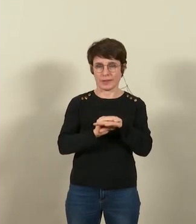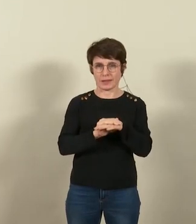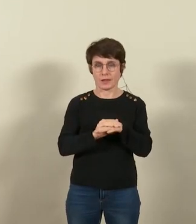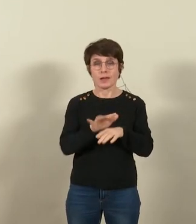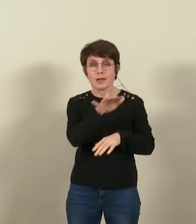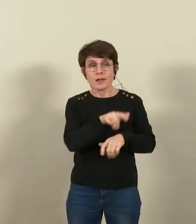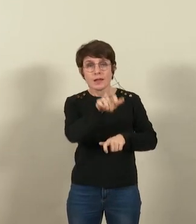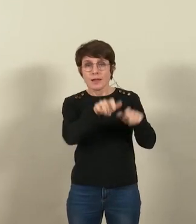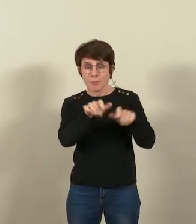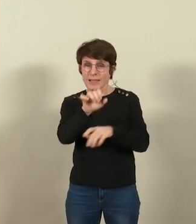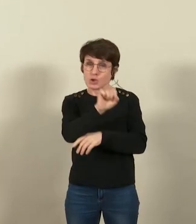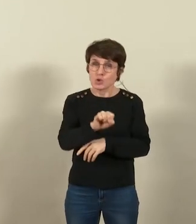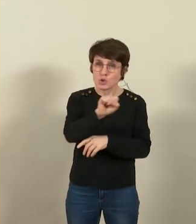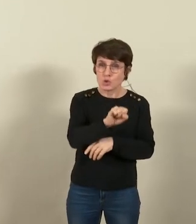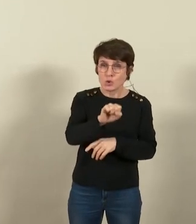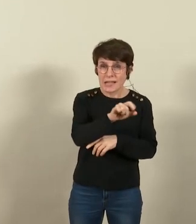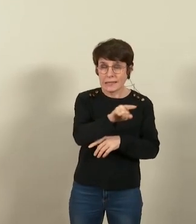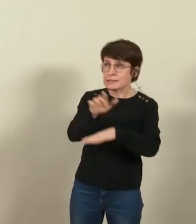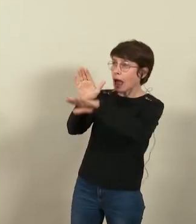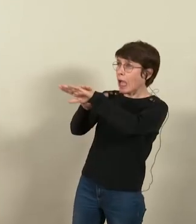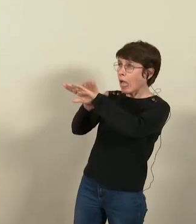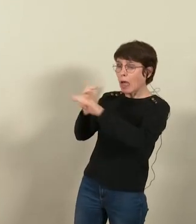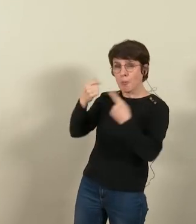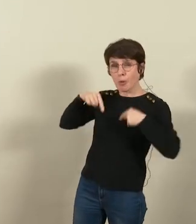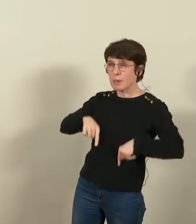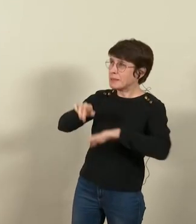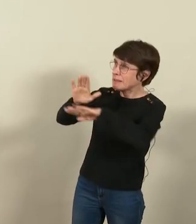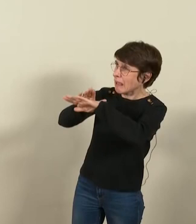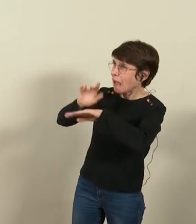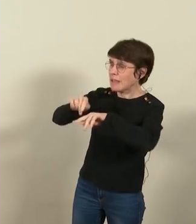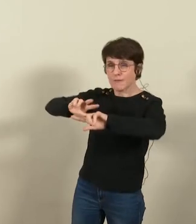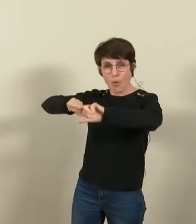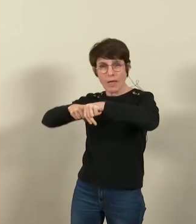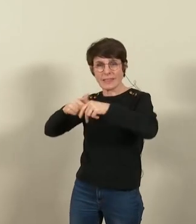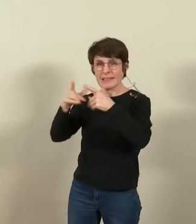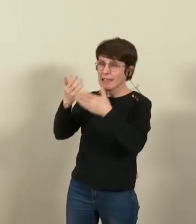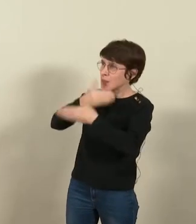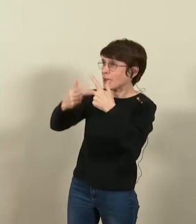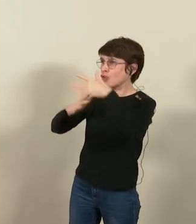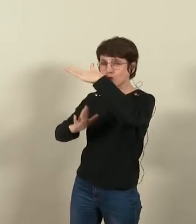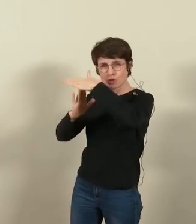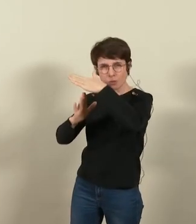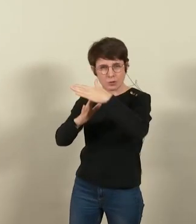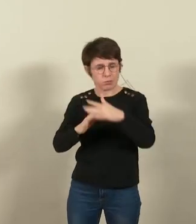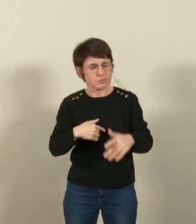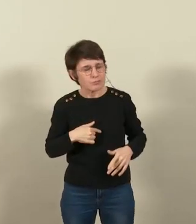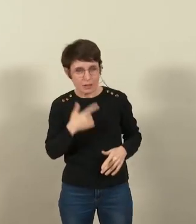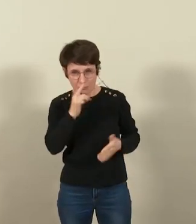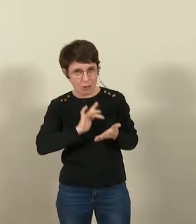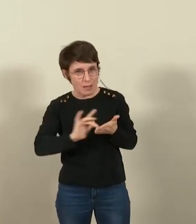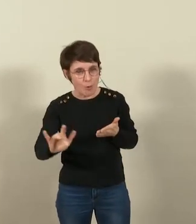socialistes apparentés locaux sermonnent le Premier ministre au sujet des traités de libre échange paraît un peu hypocrite dans la mesure où les